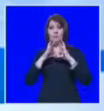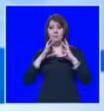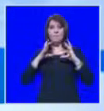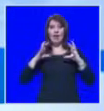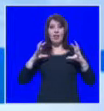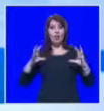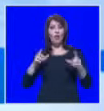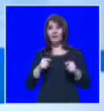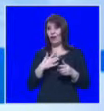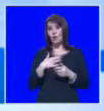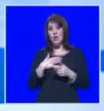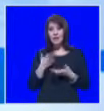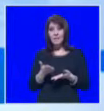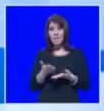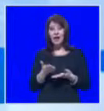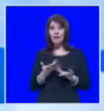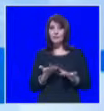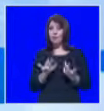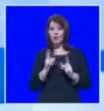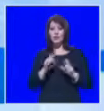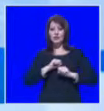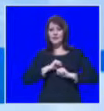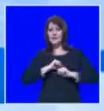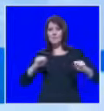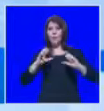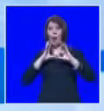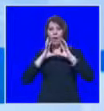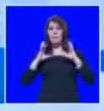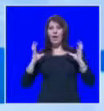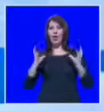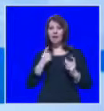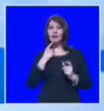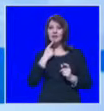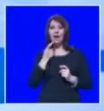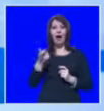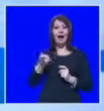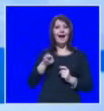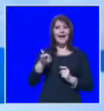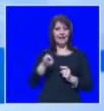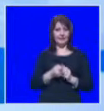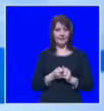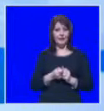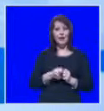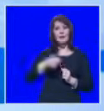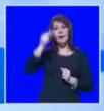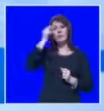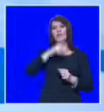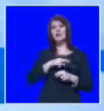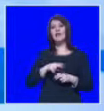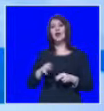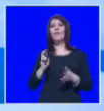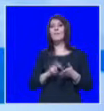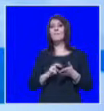скоро ще се спука. Свързано е с него, разбира се, кредитирането. За БНБ това е